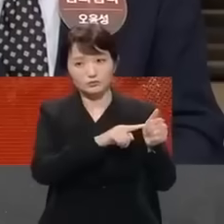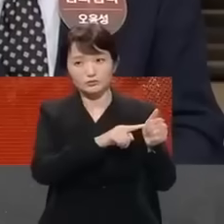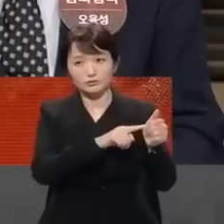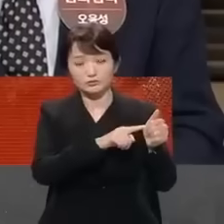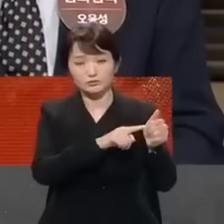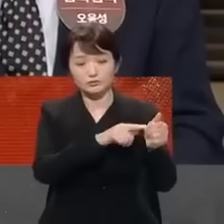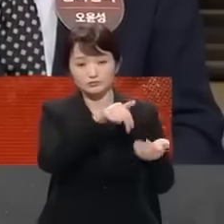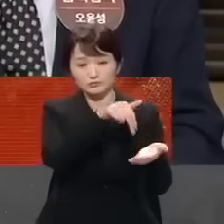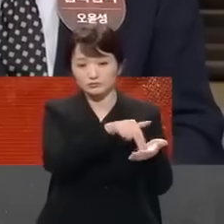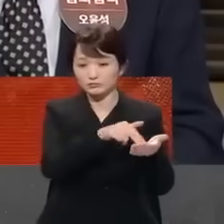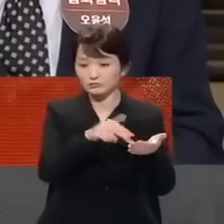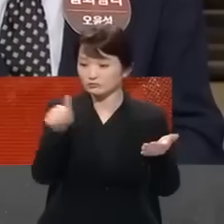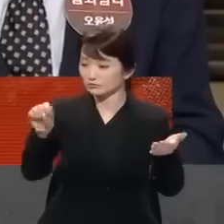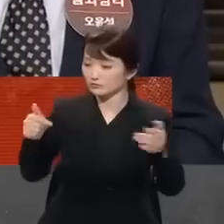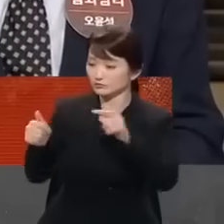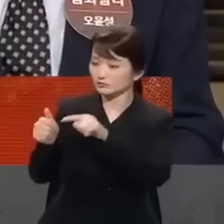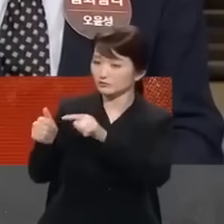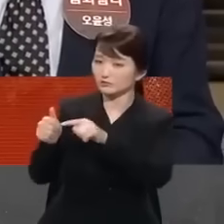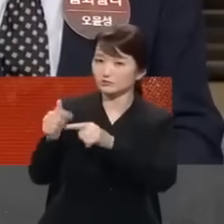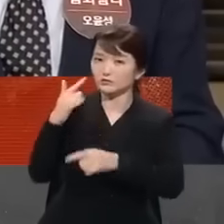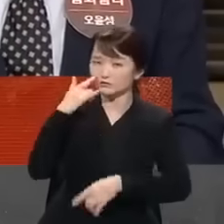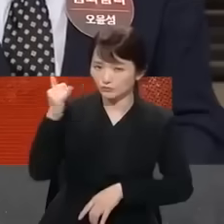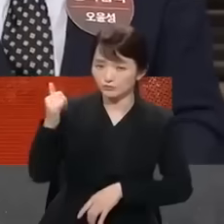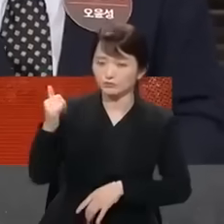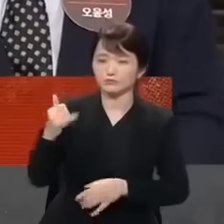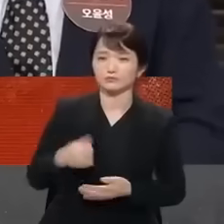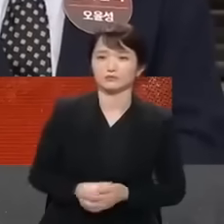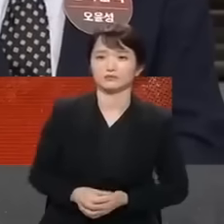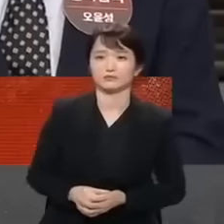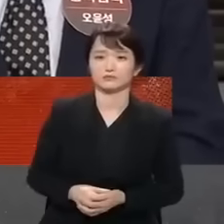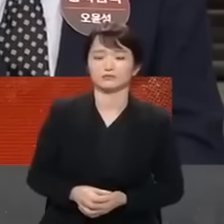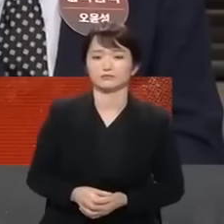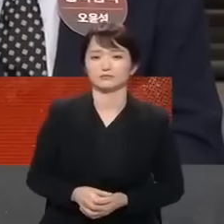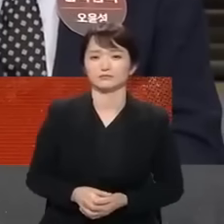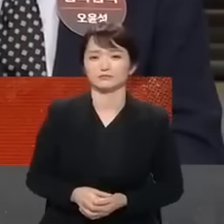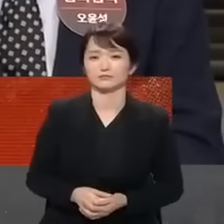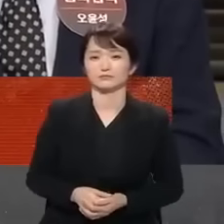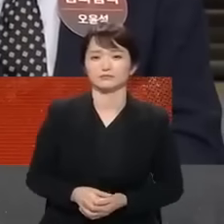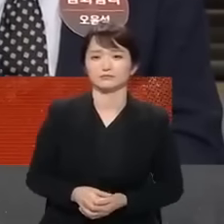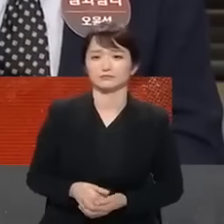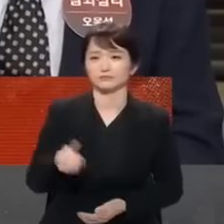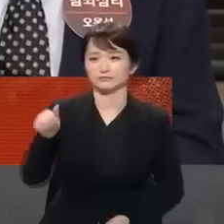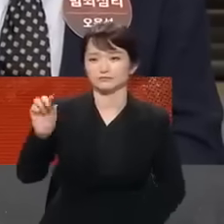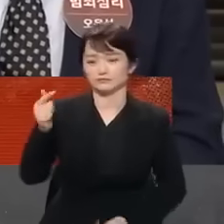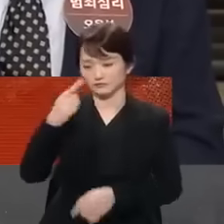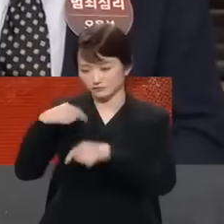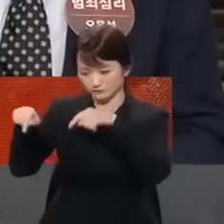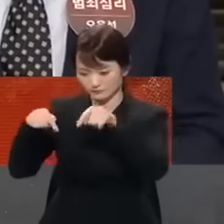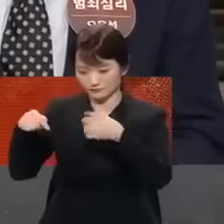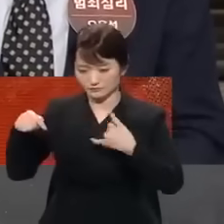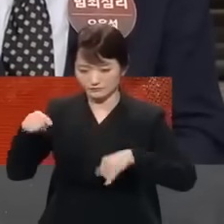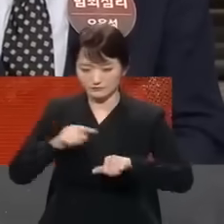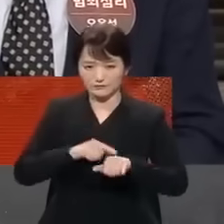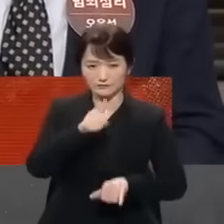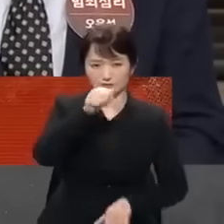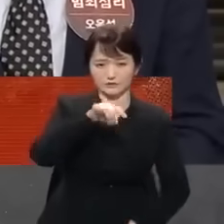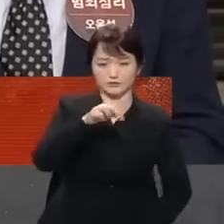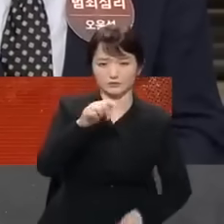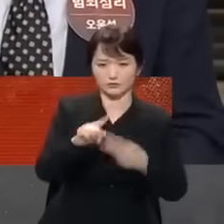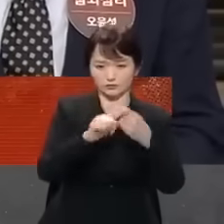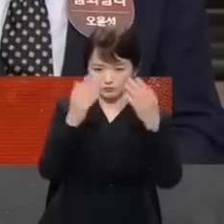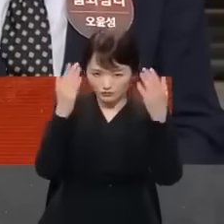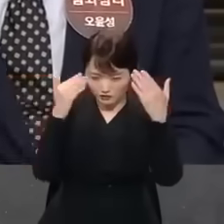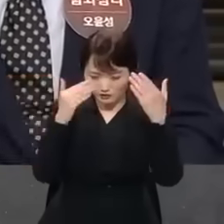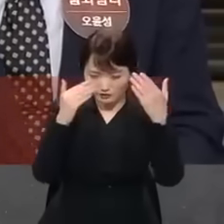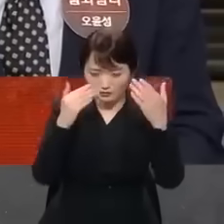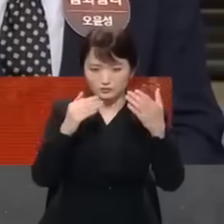아니겠습니까 저렇게 하면 좀 곤란한 거 같은데 일단이 그 그 현감독 자녀가 현재 그 심원중학교 농구부 소속이